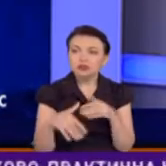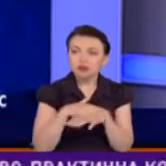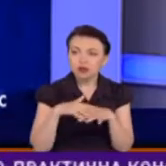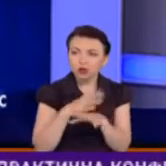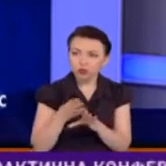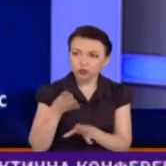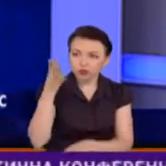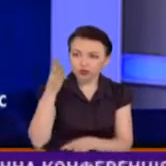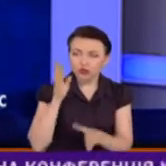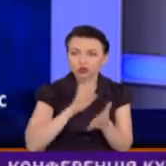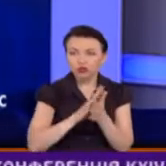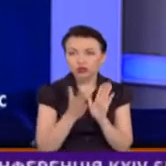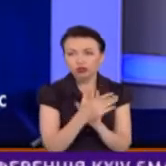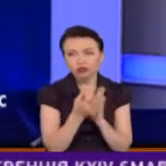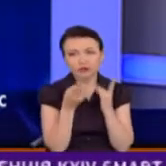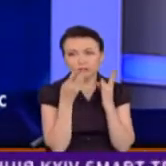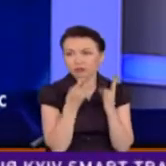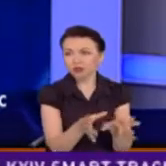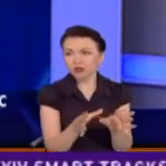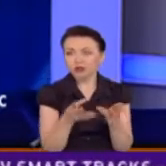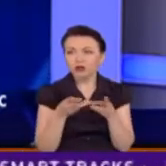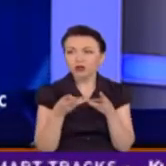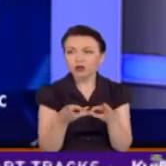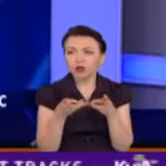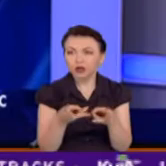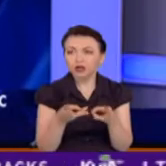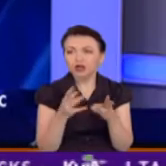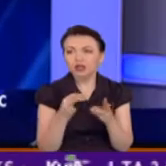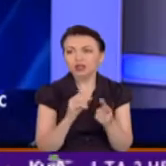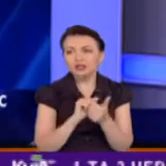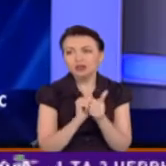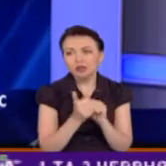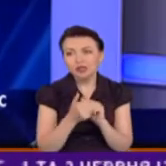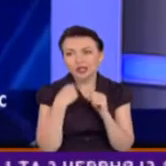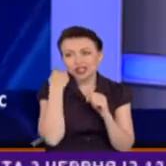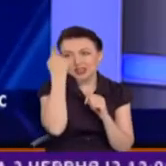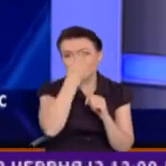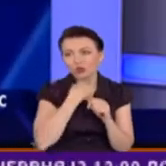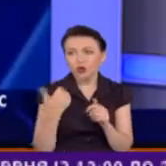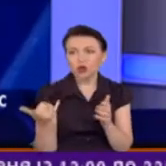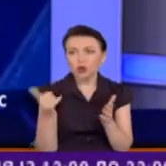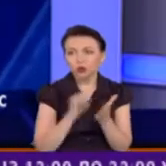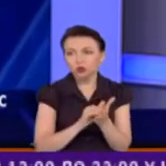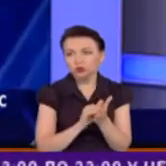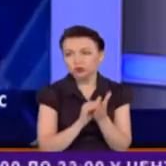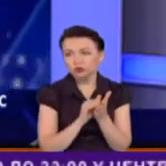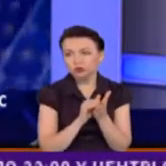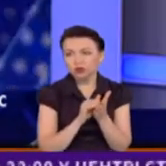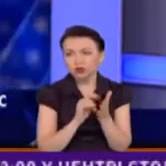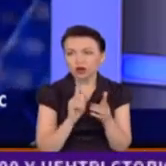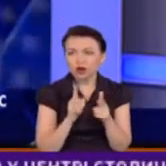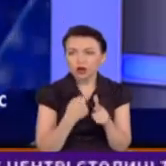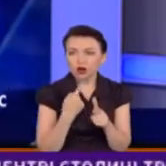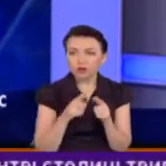щоб відключитись від центрального теплопостачання і замінити його або індивідуальним автономним у всьому будинку,